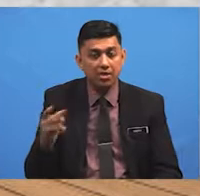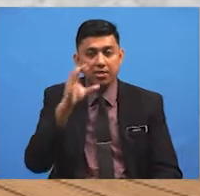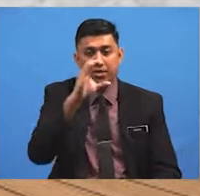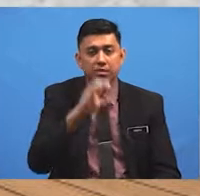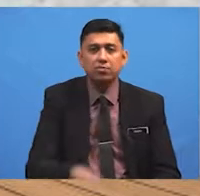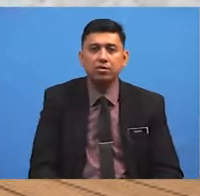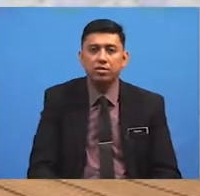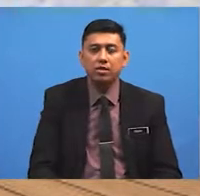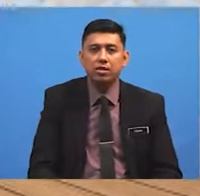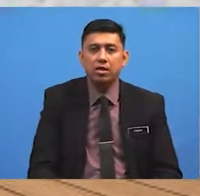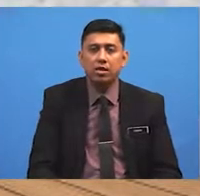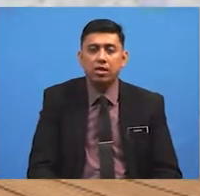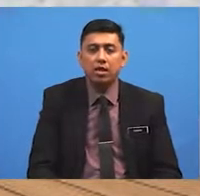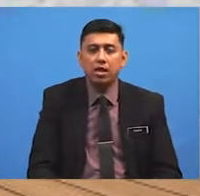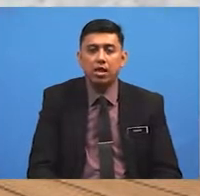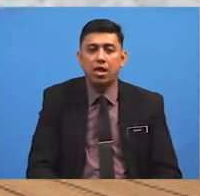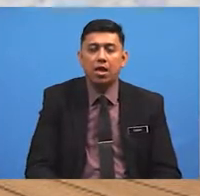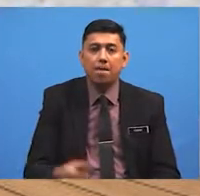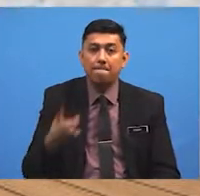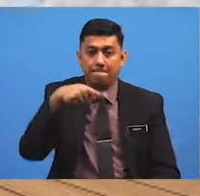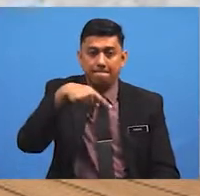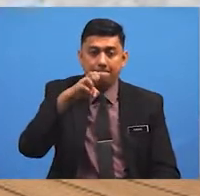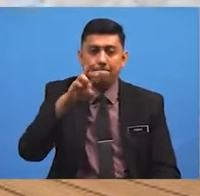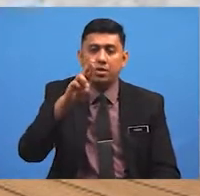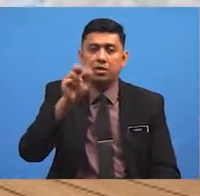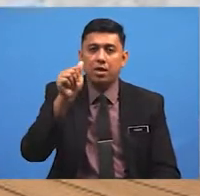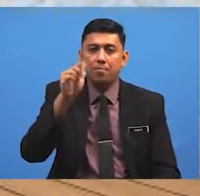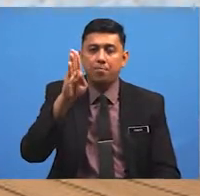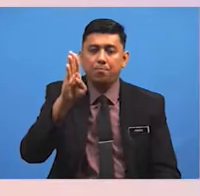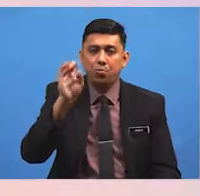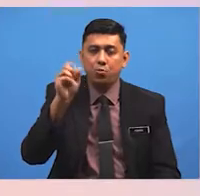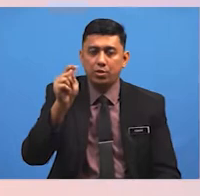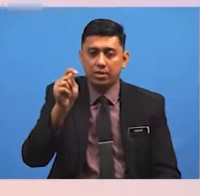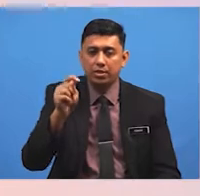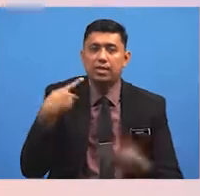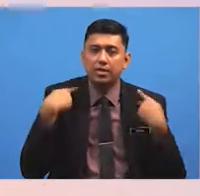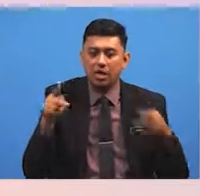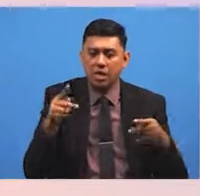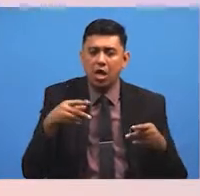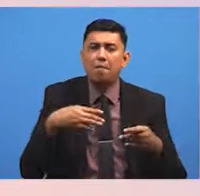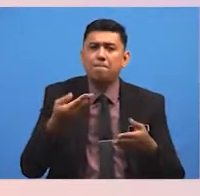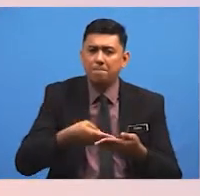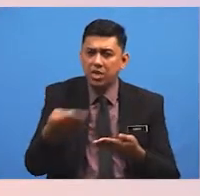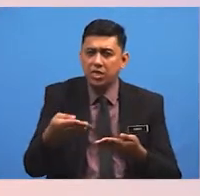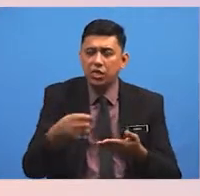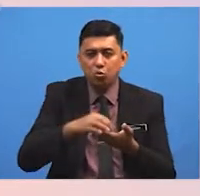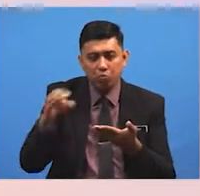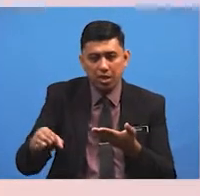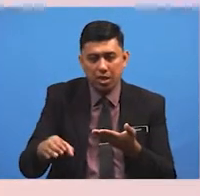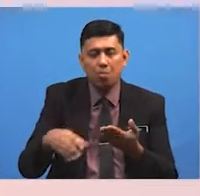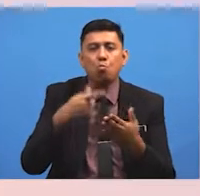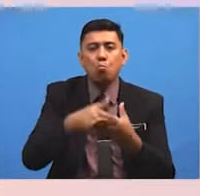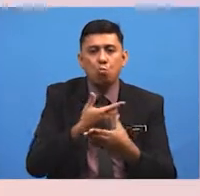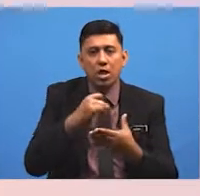C perabot kedai berharga n3300 dibeli secara tunai pada bulan julai